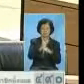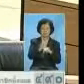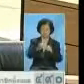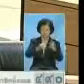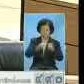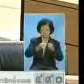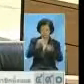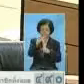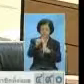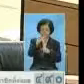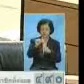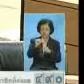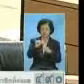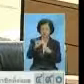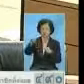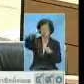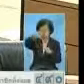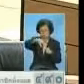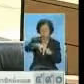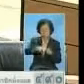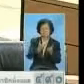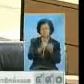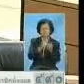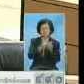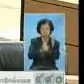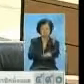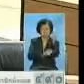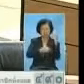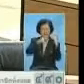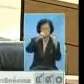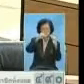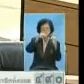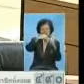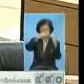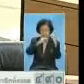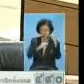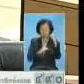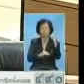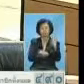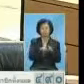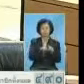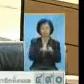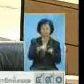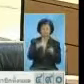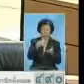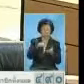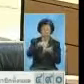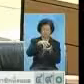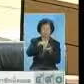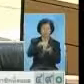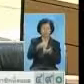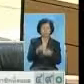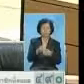ในยุโรปอเมริกามันดิ่งเหวเมื่อไหร่เนี่ยราคายางในโลกมันก็จะดิ่งเหวไปด้วยผมนึกอยากจะกราบเรียนนะผมมีเวลาน้อยน